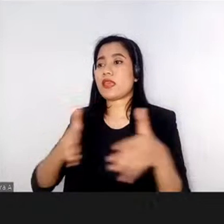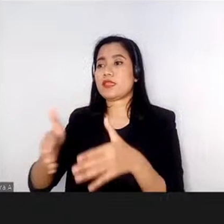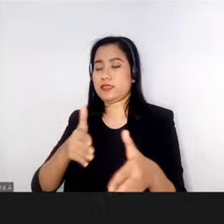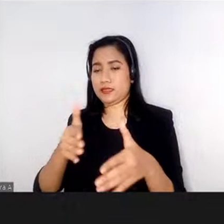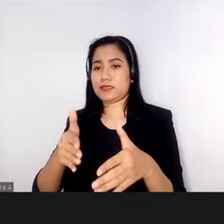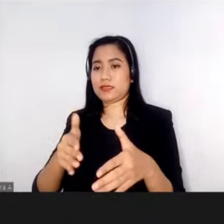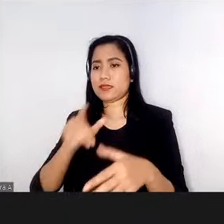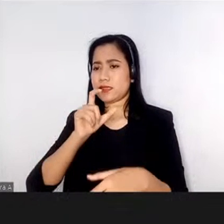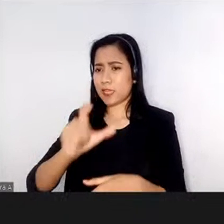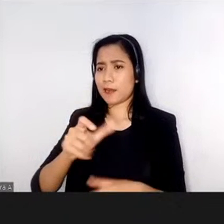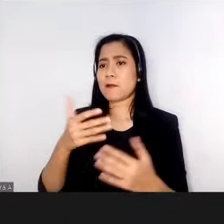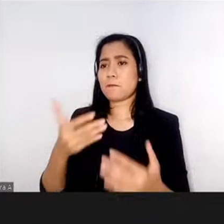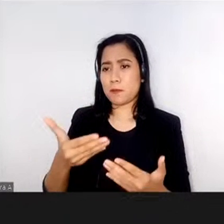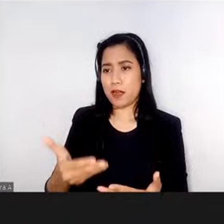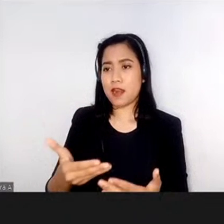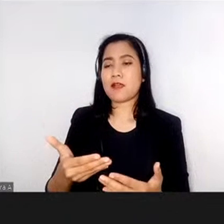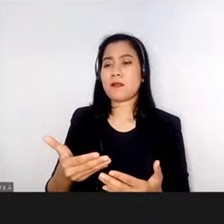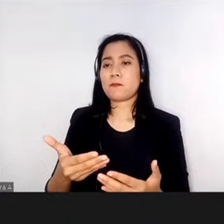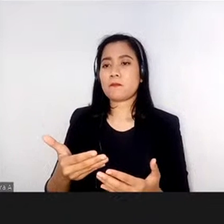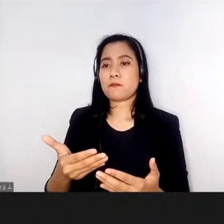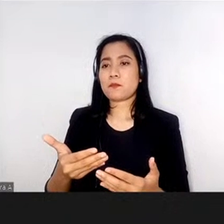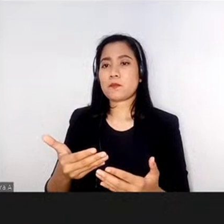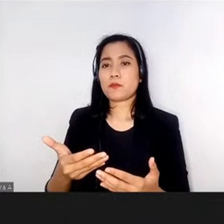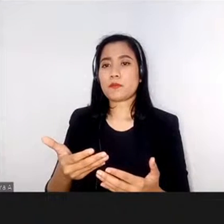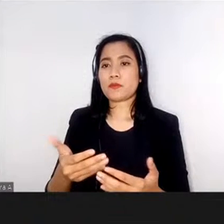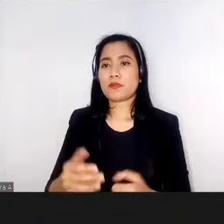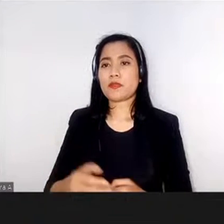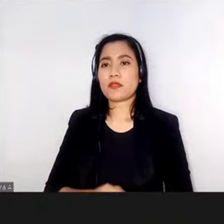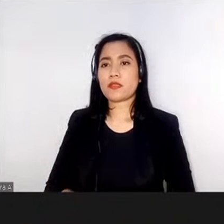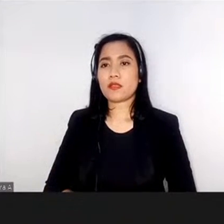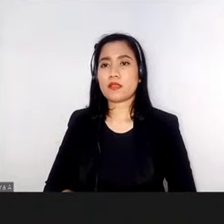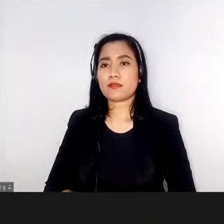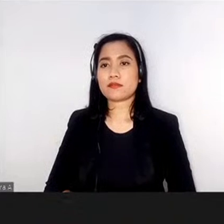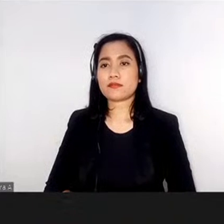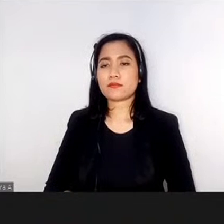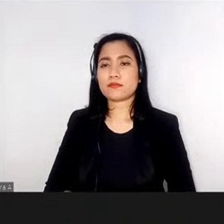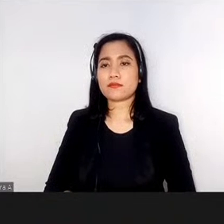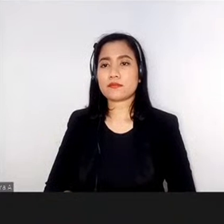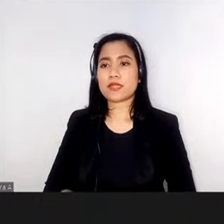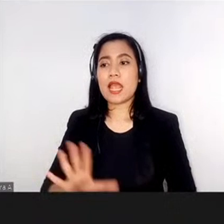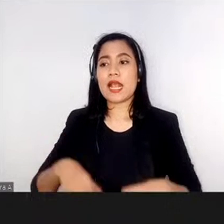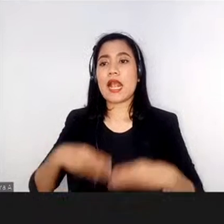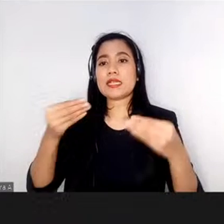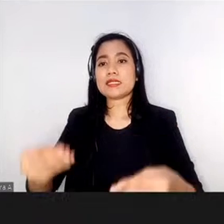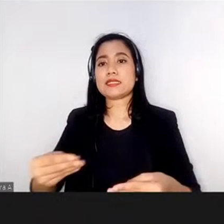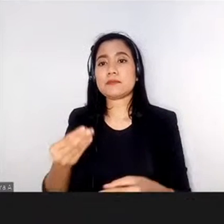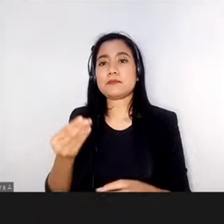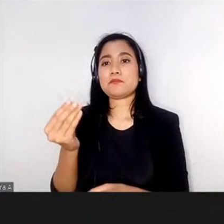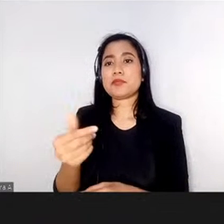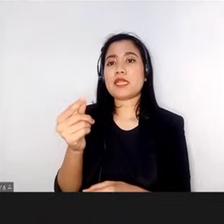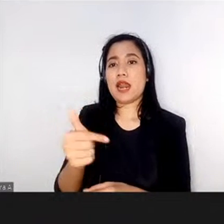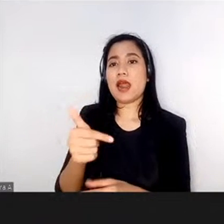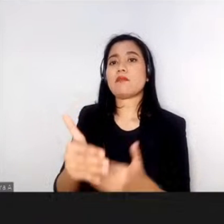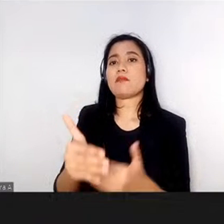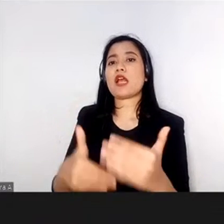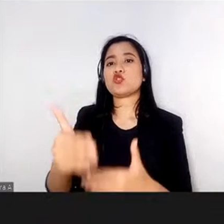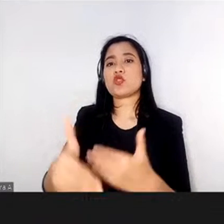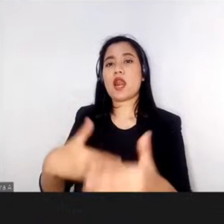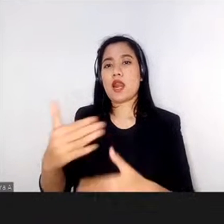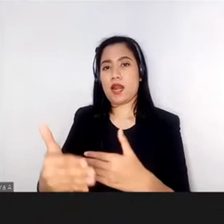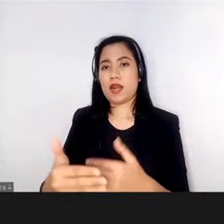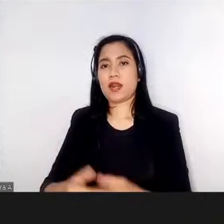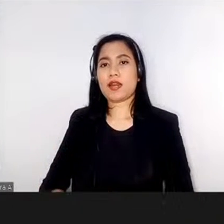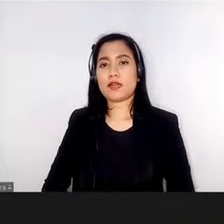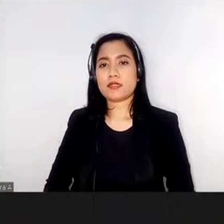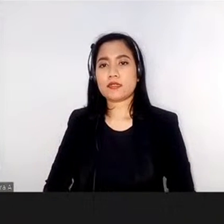melakukannya adalah memberi memberikan pendanaan yang e berkelanjutan dan